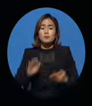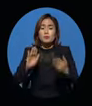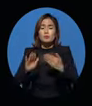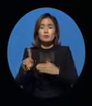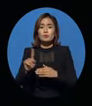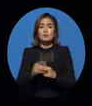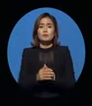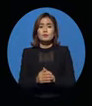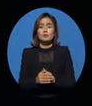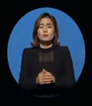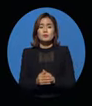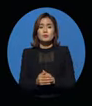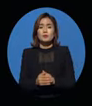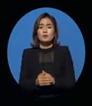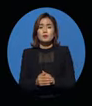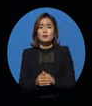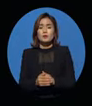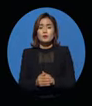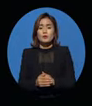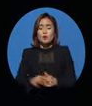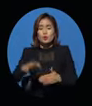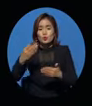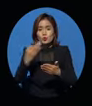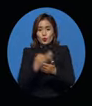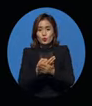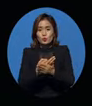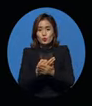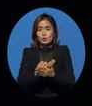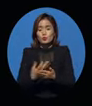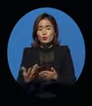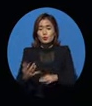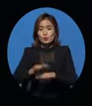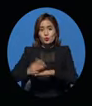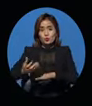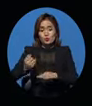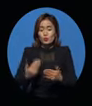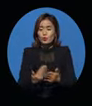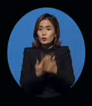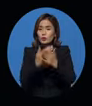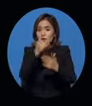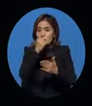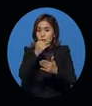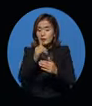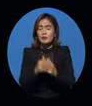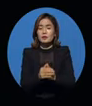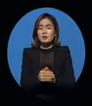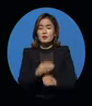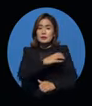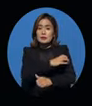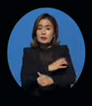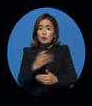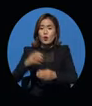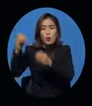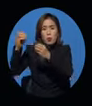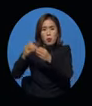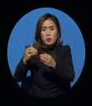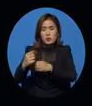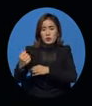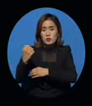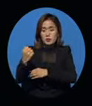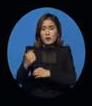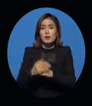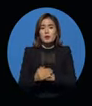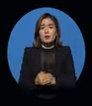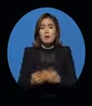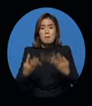어 그래서 우리가 이제 소득 주도 성장 이런걸 하는데 사실 기득권 또 보수 세력들의 엄청난